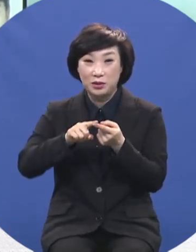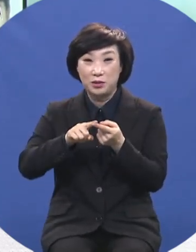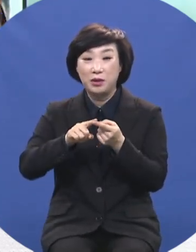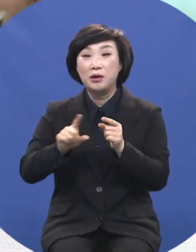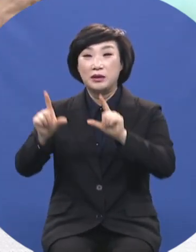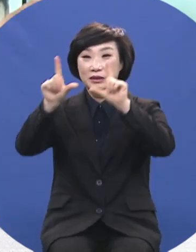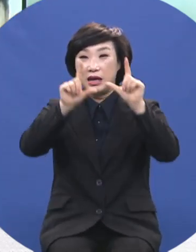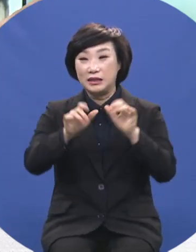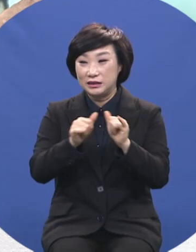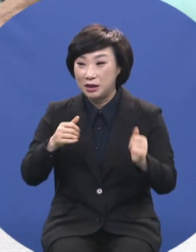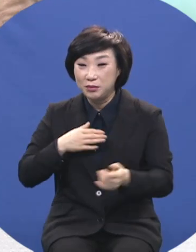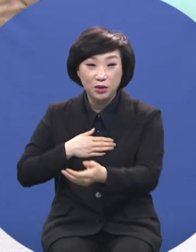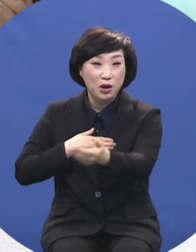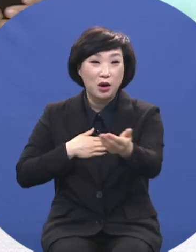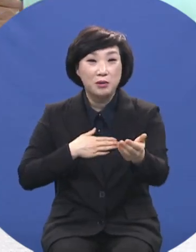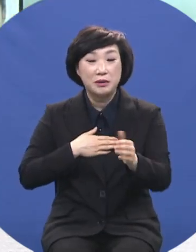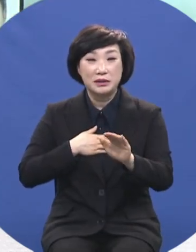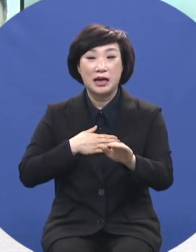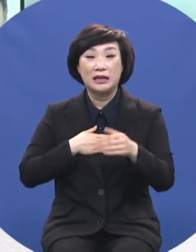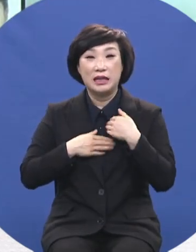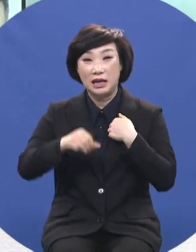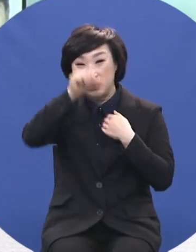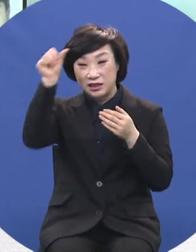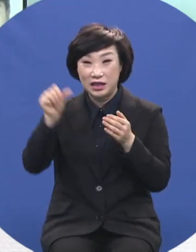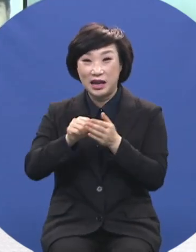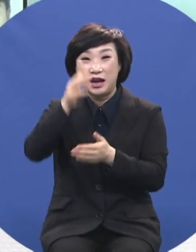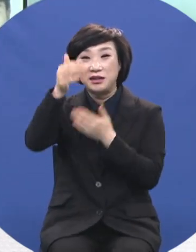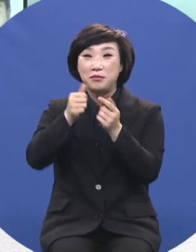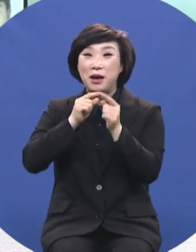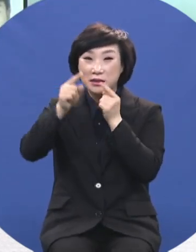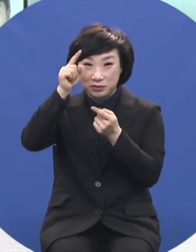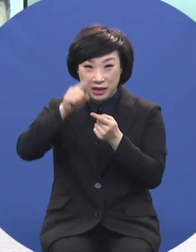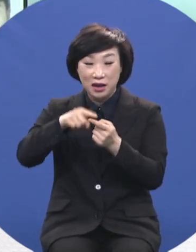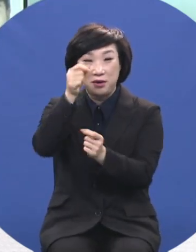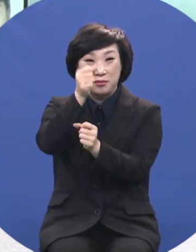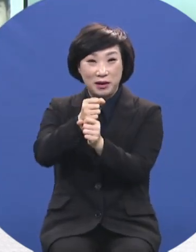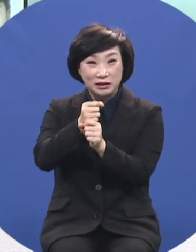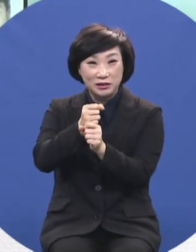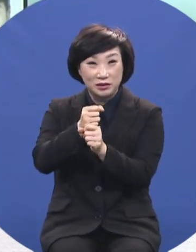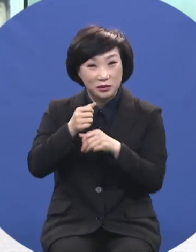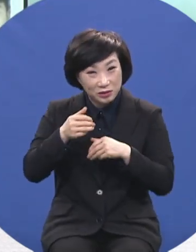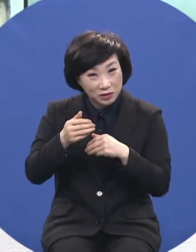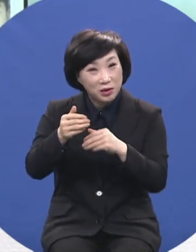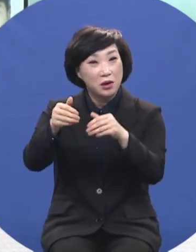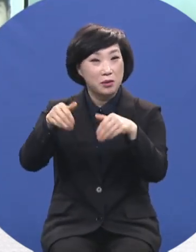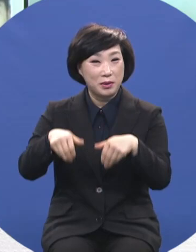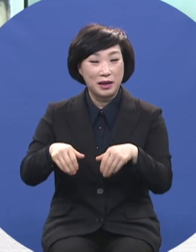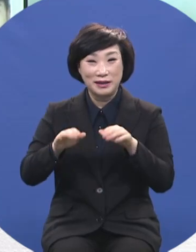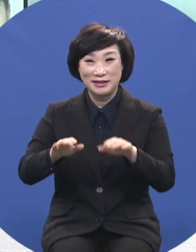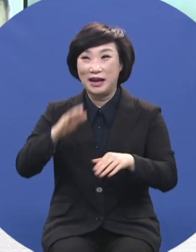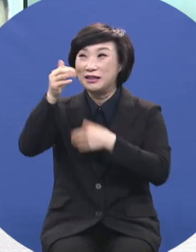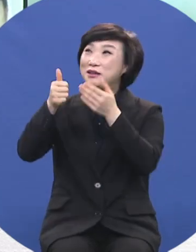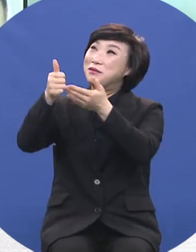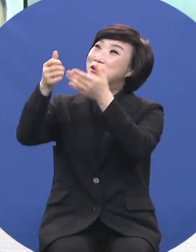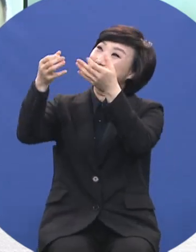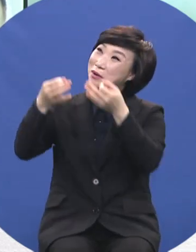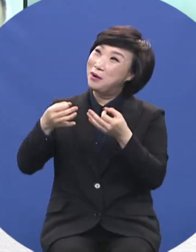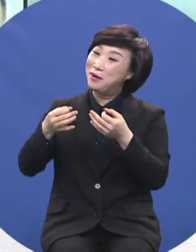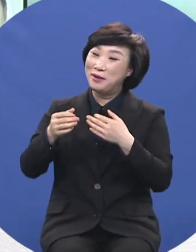말씀대로 사는 사람은 내 인생을 말씀대로 만들어가는 것이기에 하나님